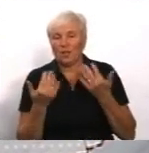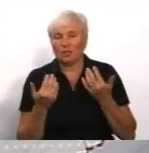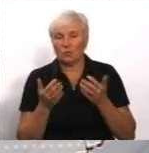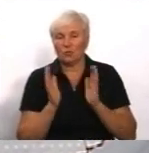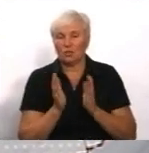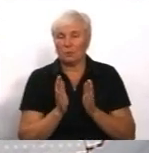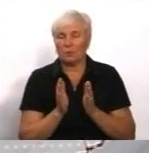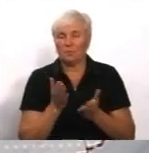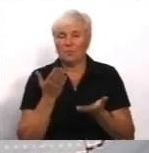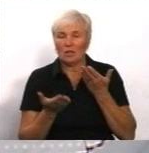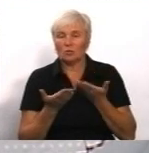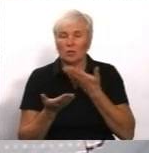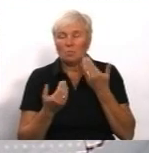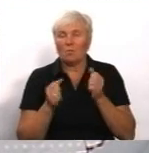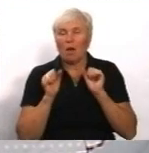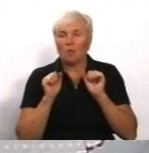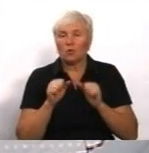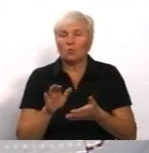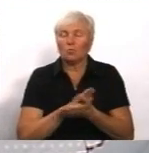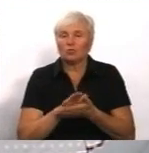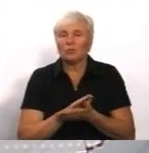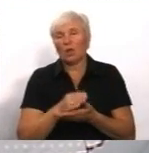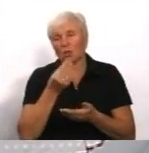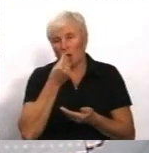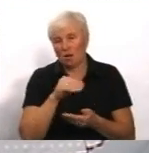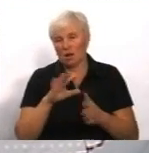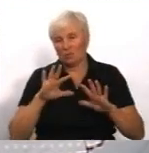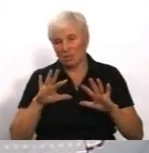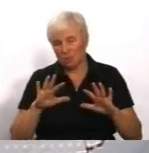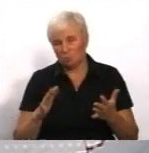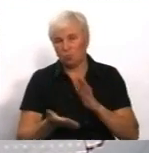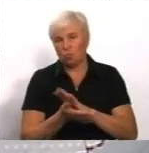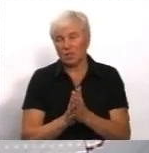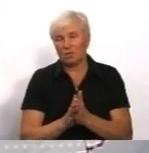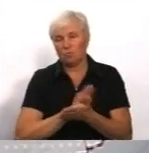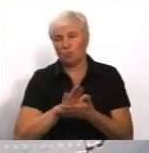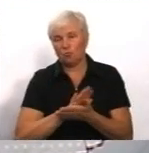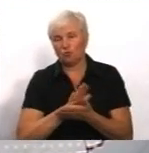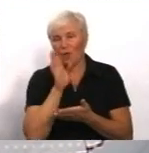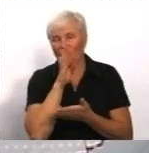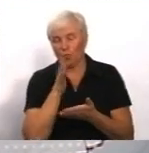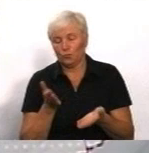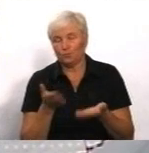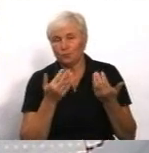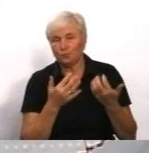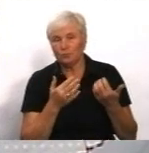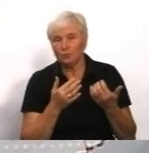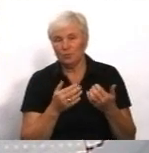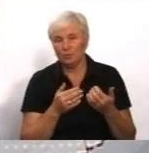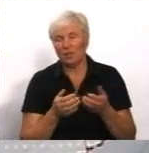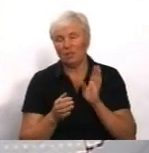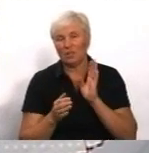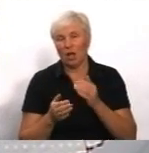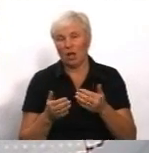якщо нема можливості почистити. Але найкращий спосіб почистити, навіть ці гербіциди будуть триматися в